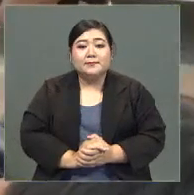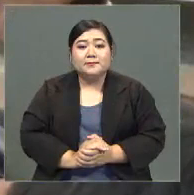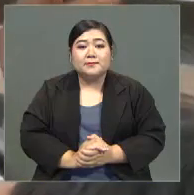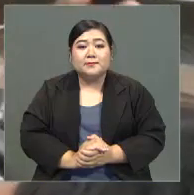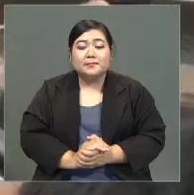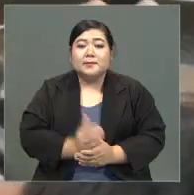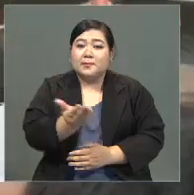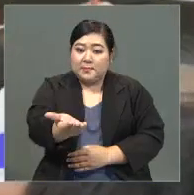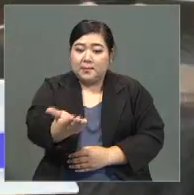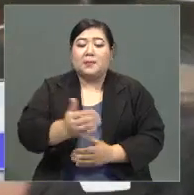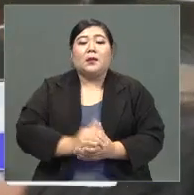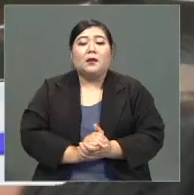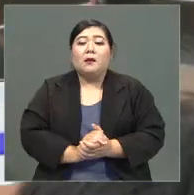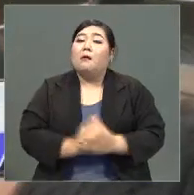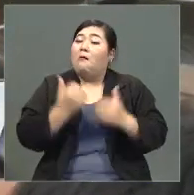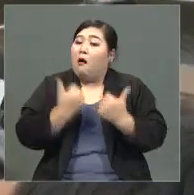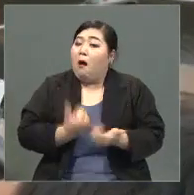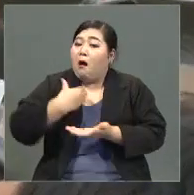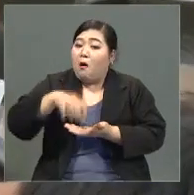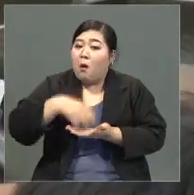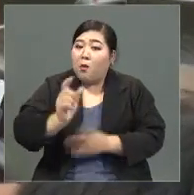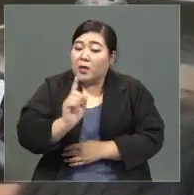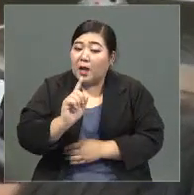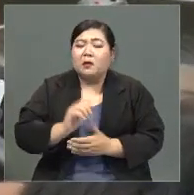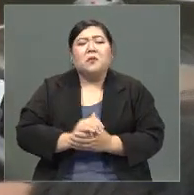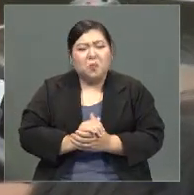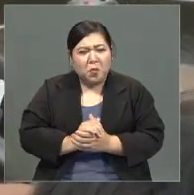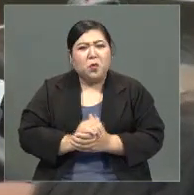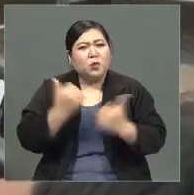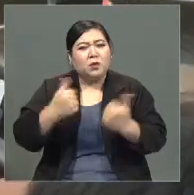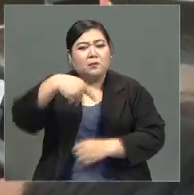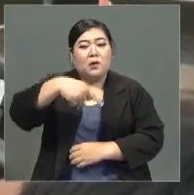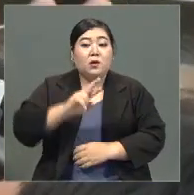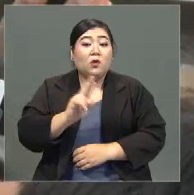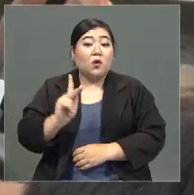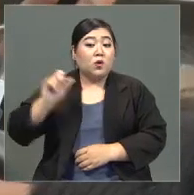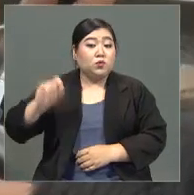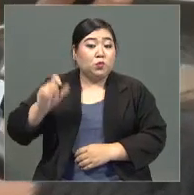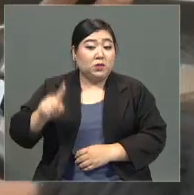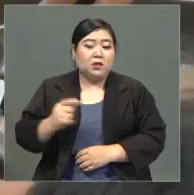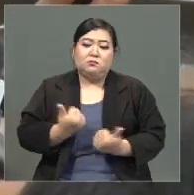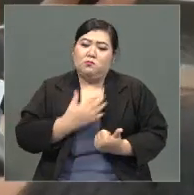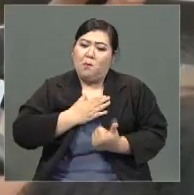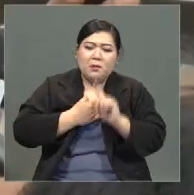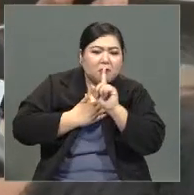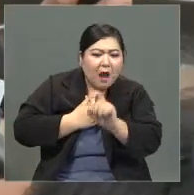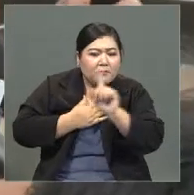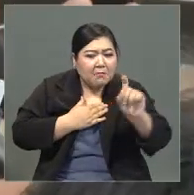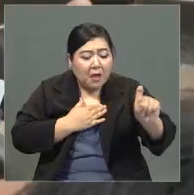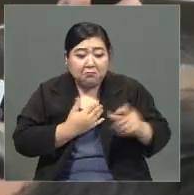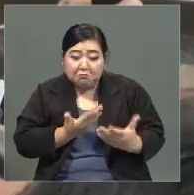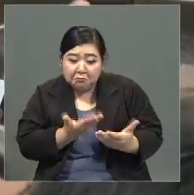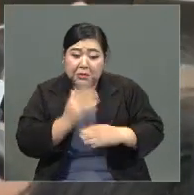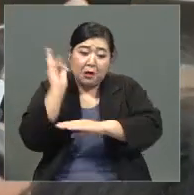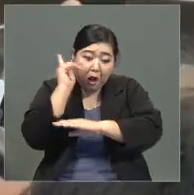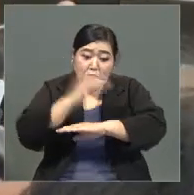นี่ยการมีพ.ร.ก.ฉุกเฉินผมถามพี่น้องประชาชนหลายคนแม้กระทั่งสื่อมวลชนบางท่านผมก็เคยสอบถามว่า